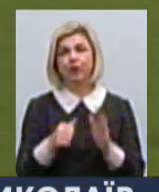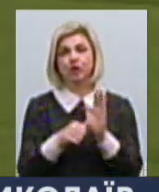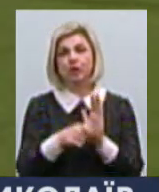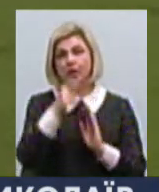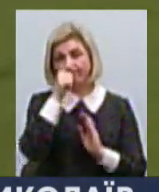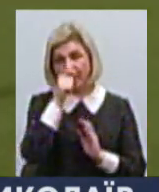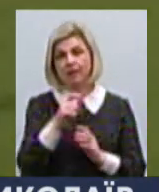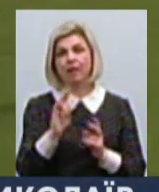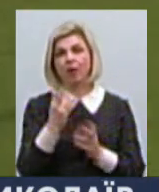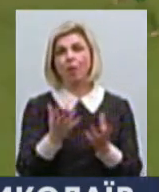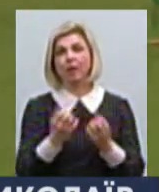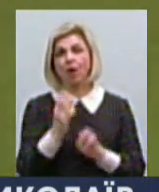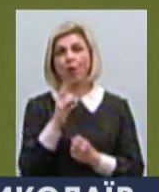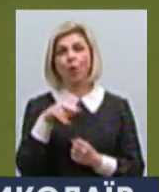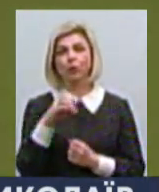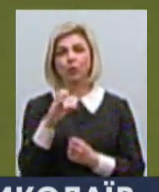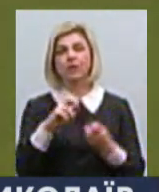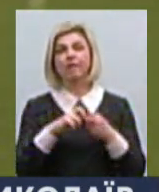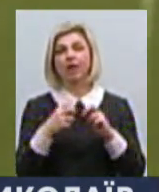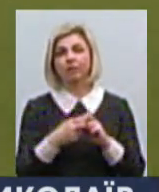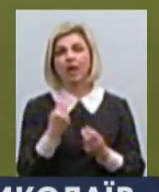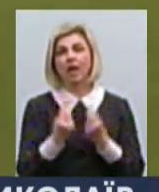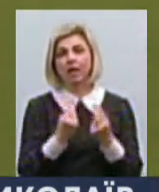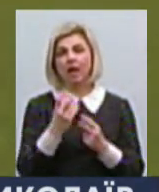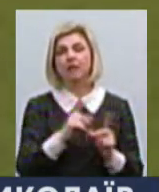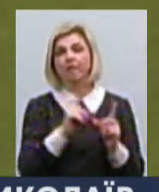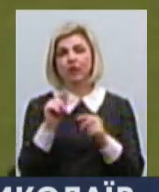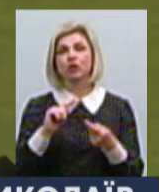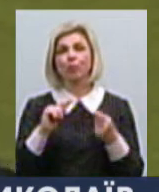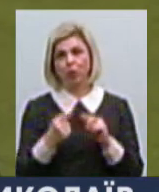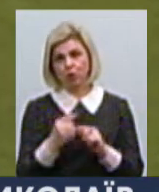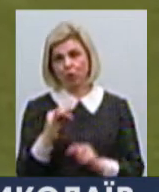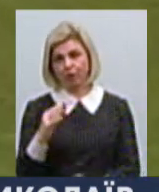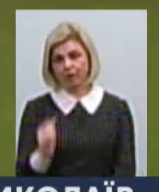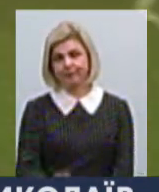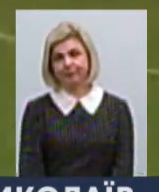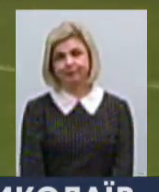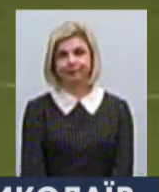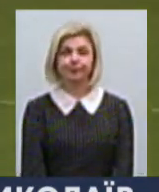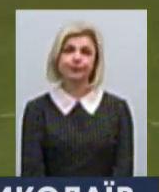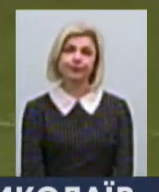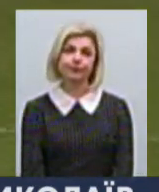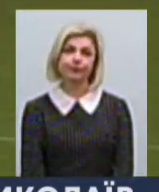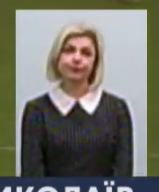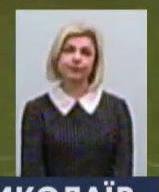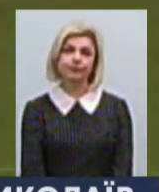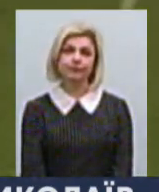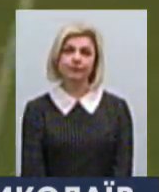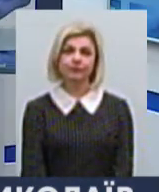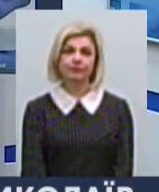квітня Миколаїв прийматиме «Колос». Івано-Франківці ж зіграють на виїзді проти «Руха». Володимир Степанов, телевізійні новини Миколаївщини.